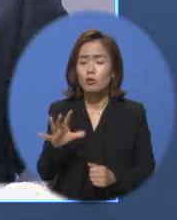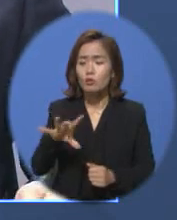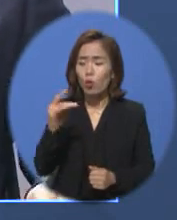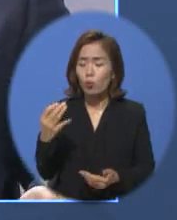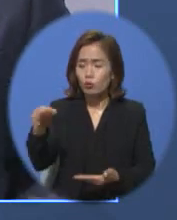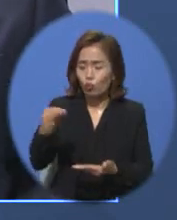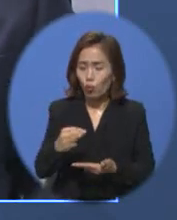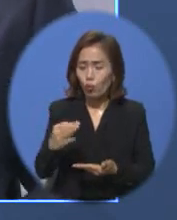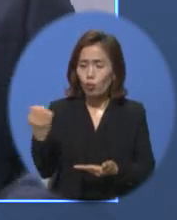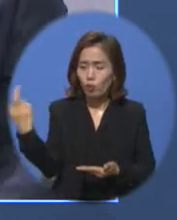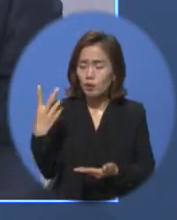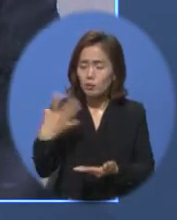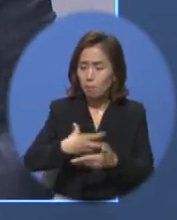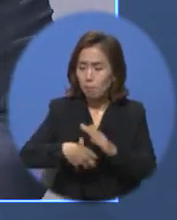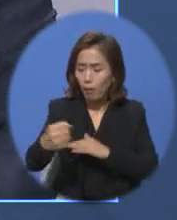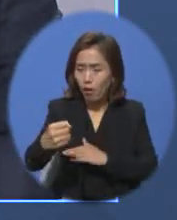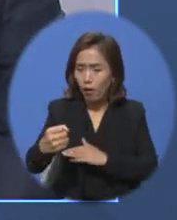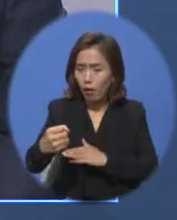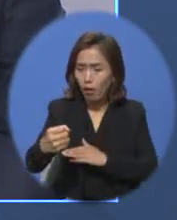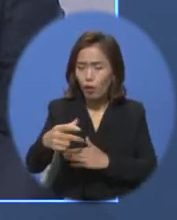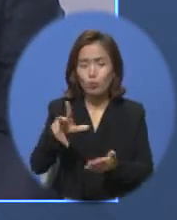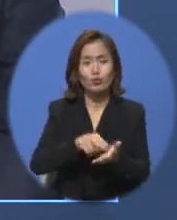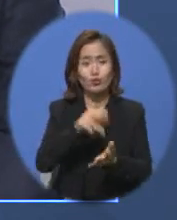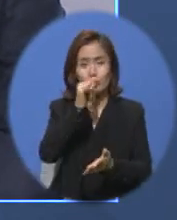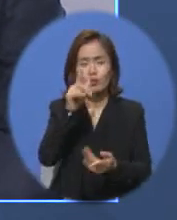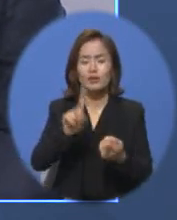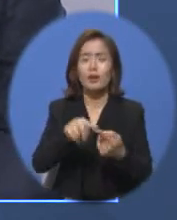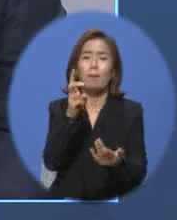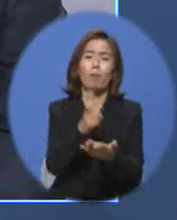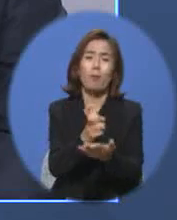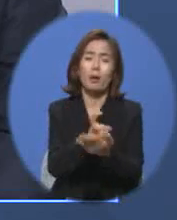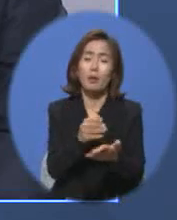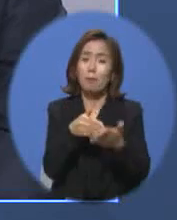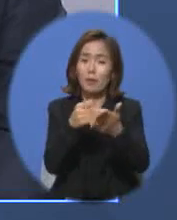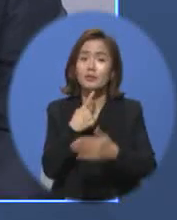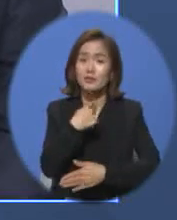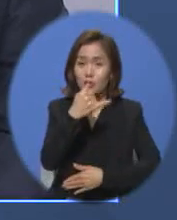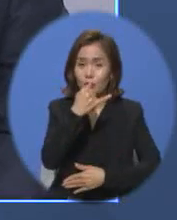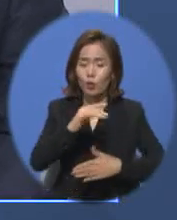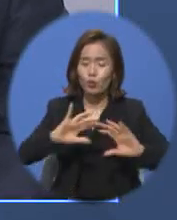는 기본연금에대한"주고받기"논쟁이있었고 ,관련법안이발의되었다는것을알고있습니다.